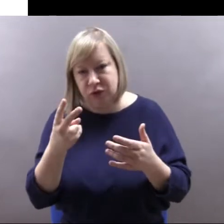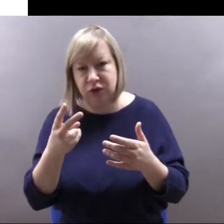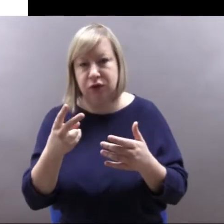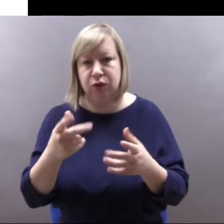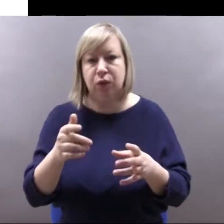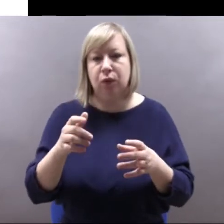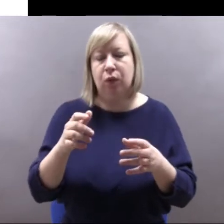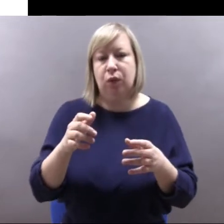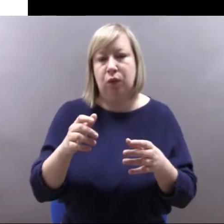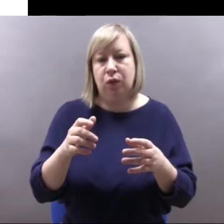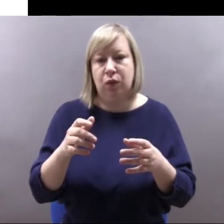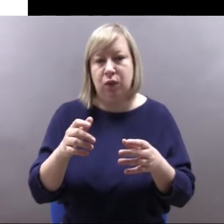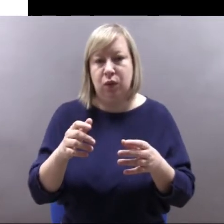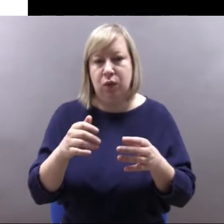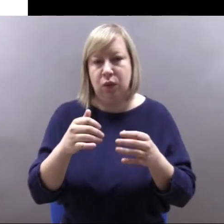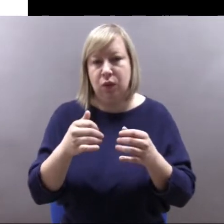utrudnienia albo też